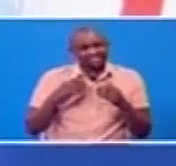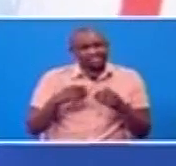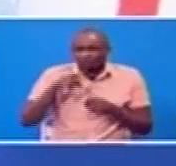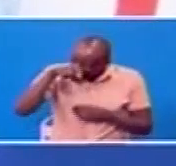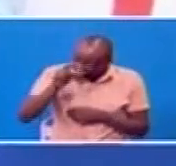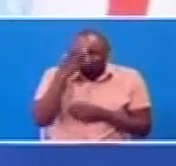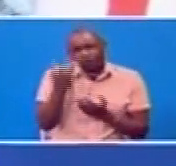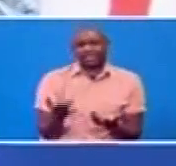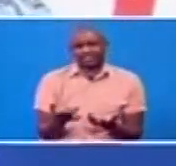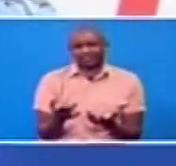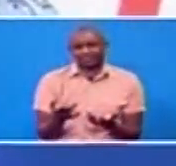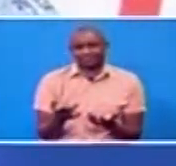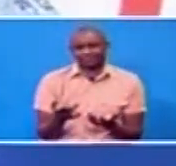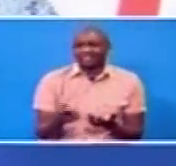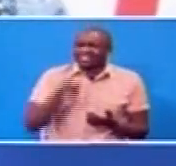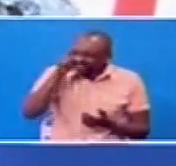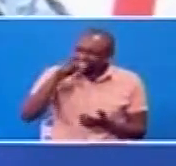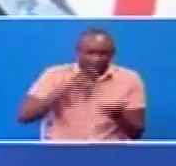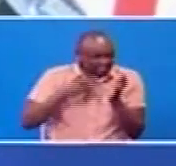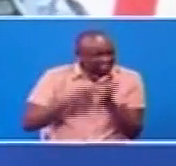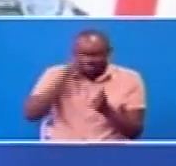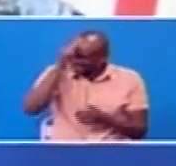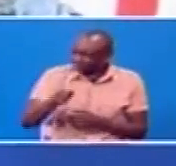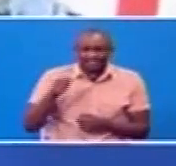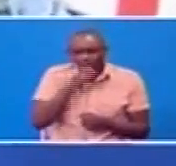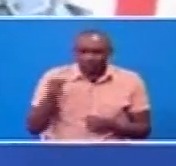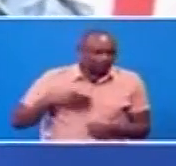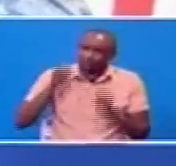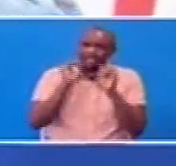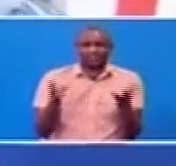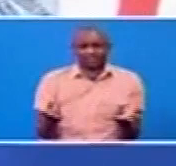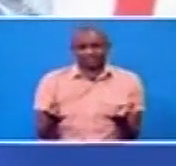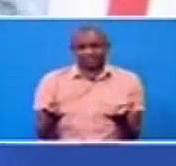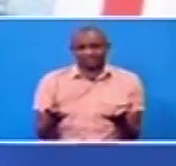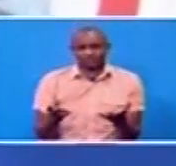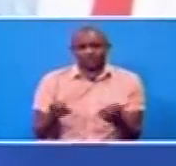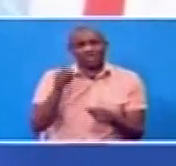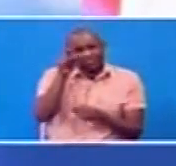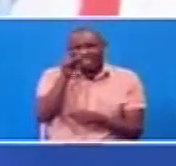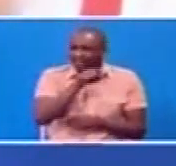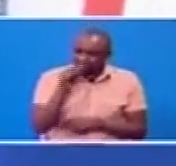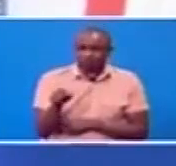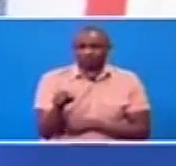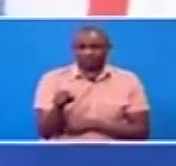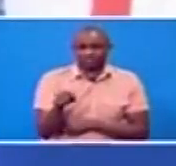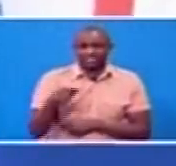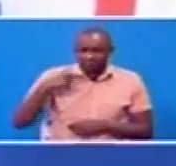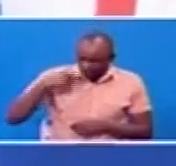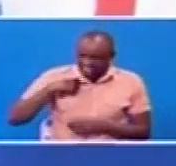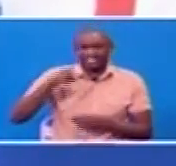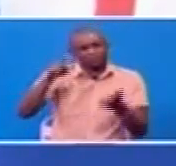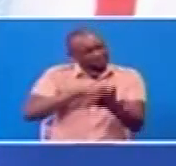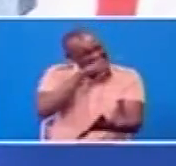Mbwera. Ni kama kutoheshimu wazee wote Kenya hii. Therefore this act stands